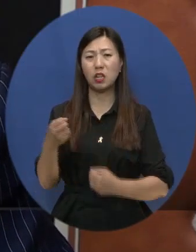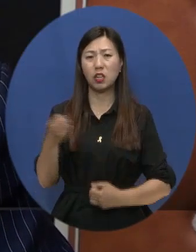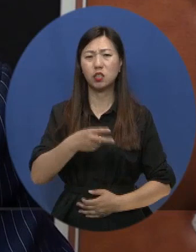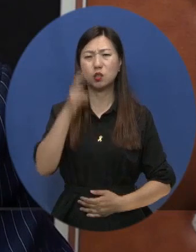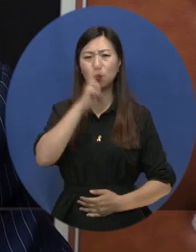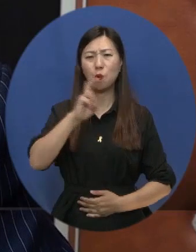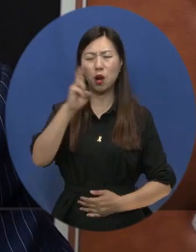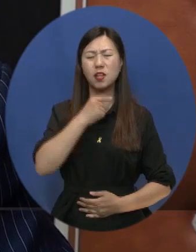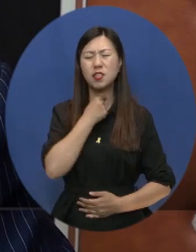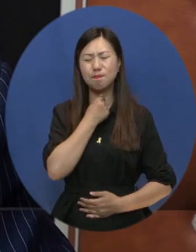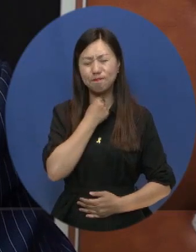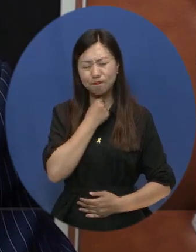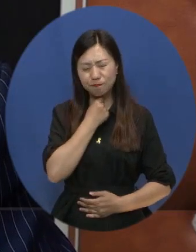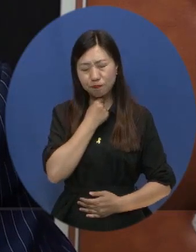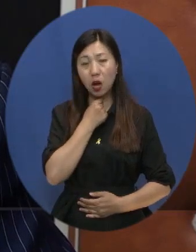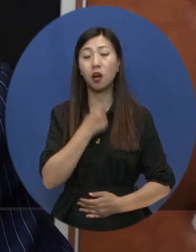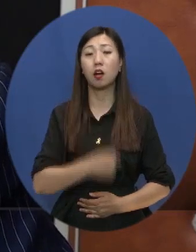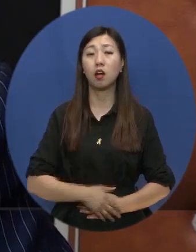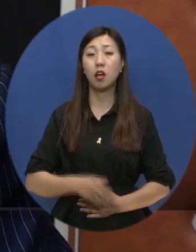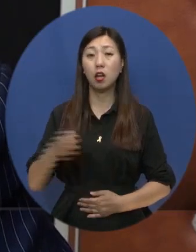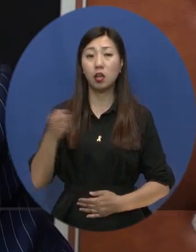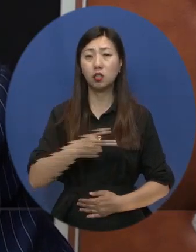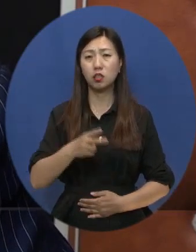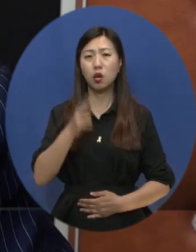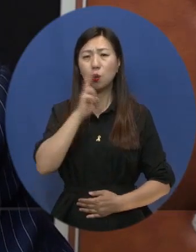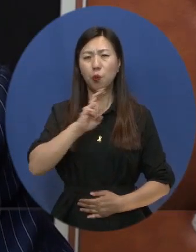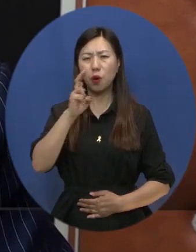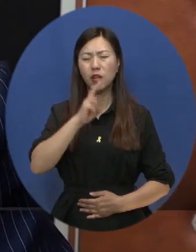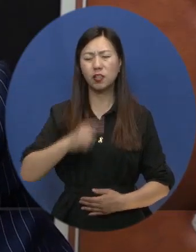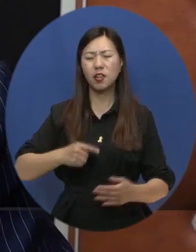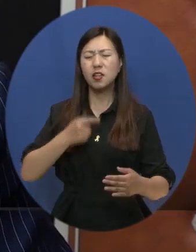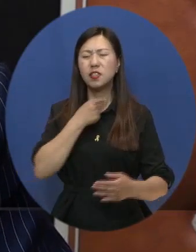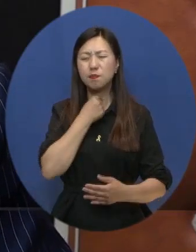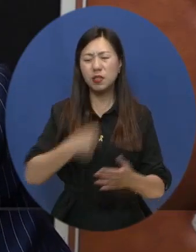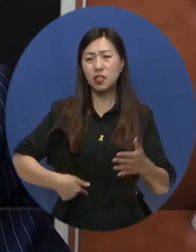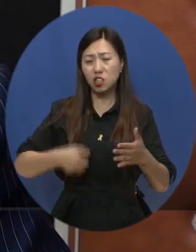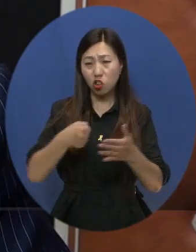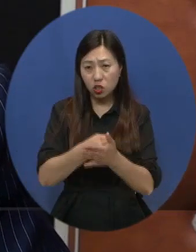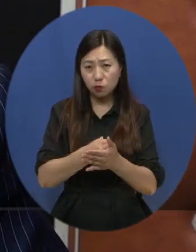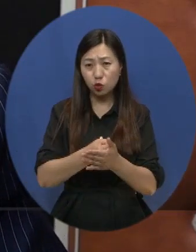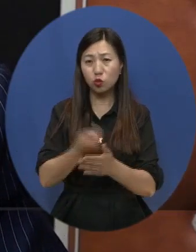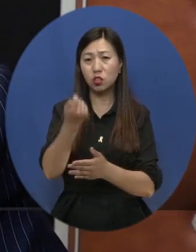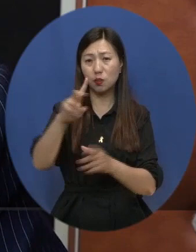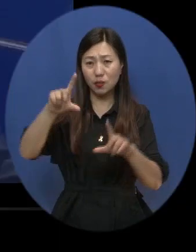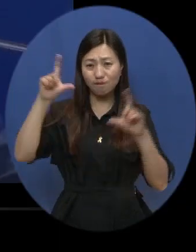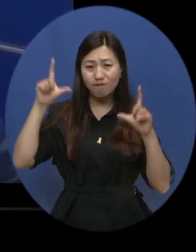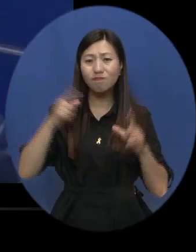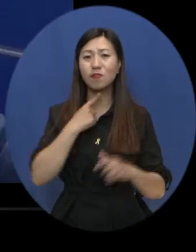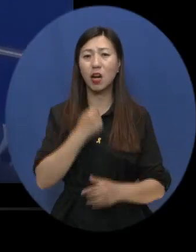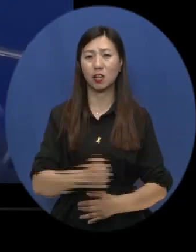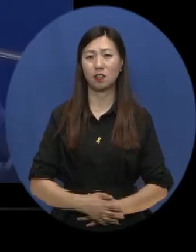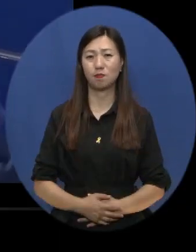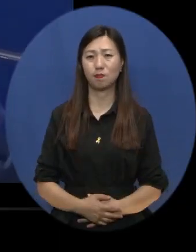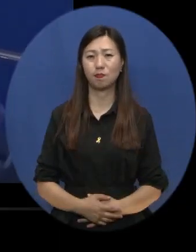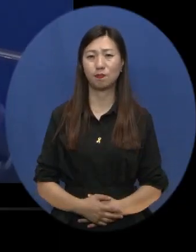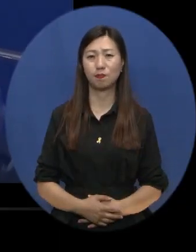노래를 하고 싶다. 다시 노래를 하겠다는 결심으로 그 방송을 하지 않았나.